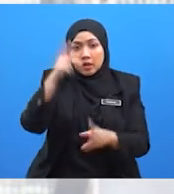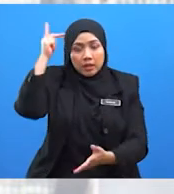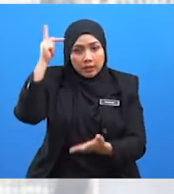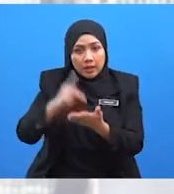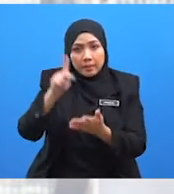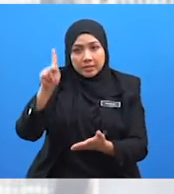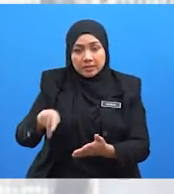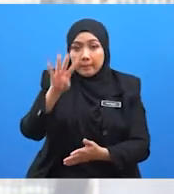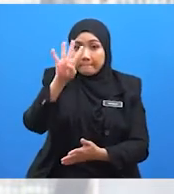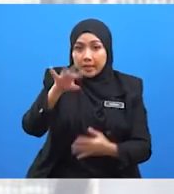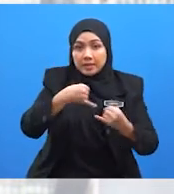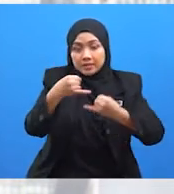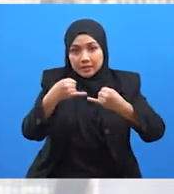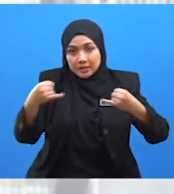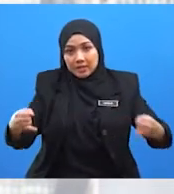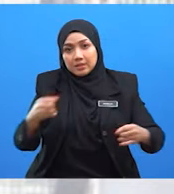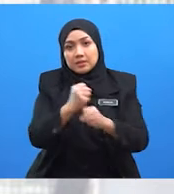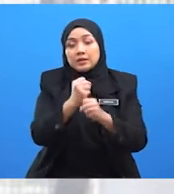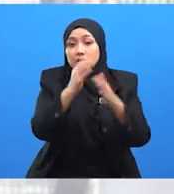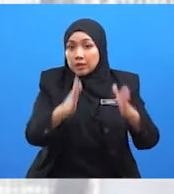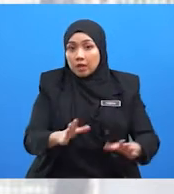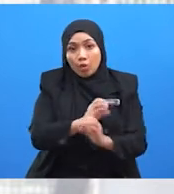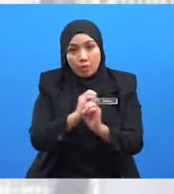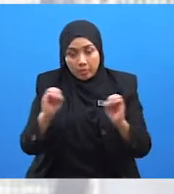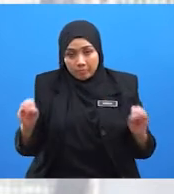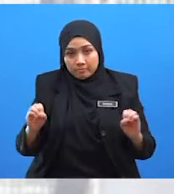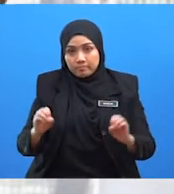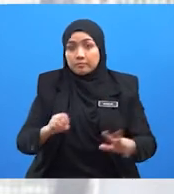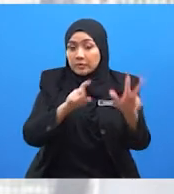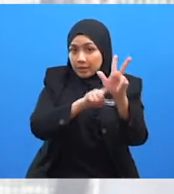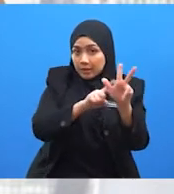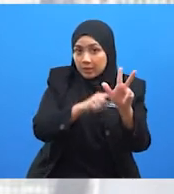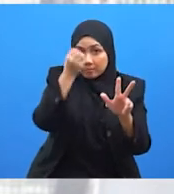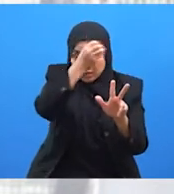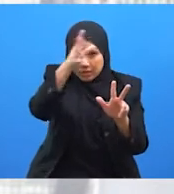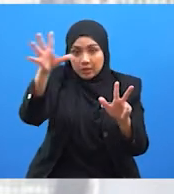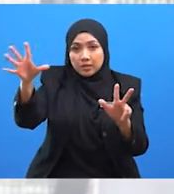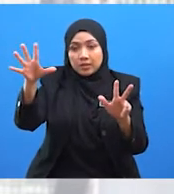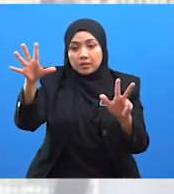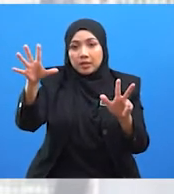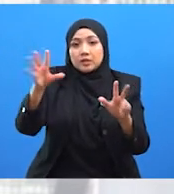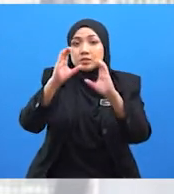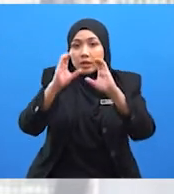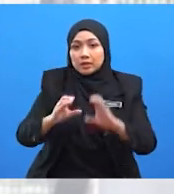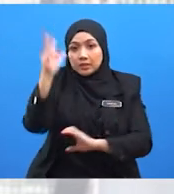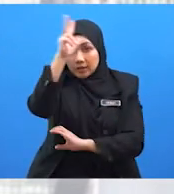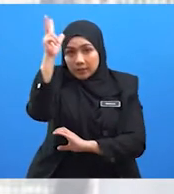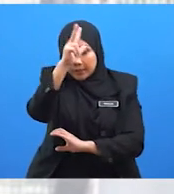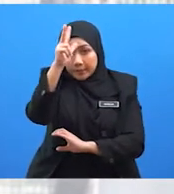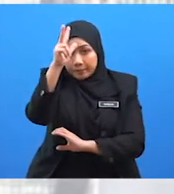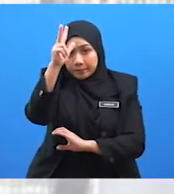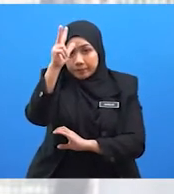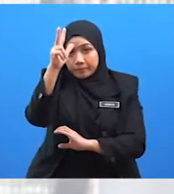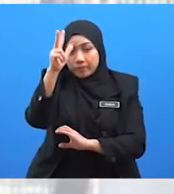pasti 4 jenis pengangguran. Ketiga, menjelaskan cara kerajaan